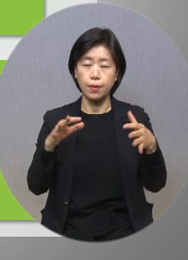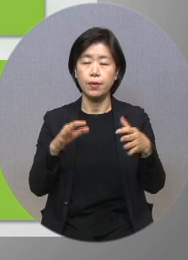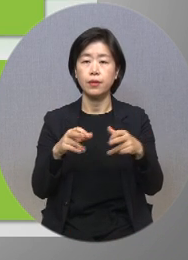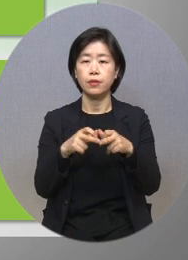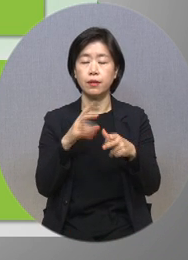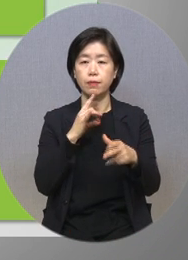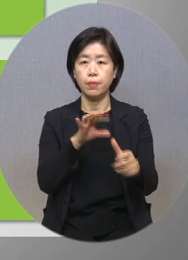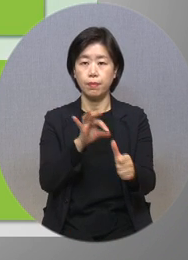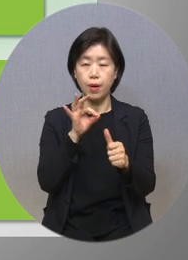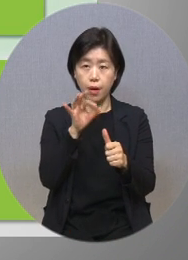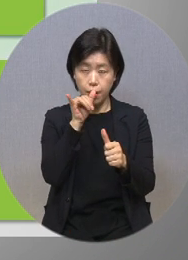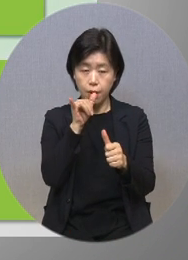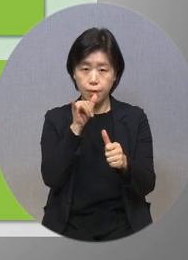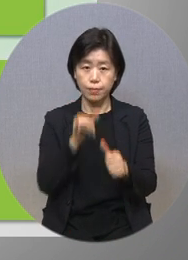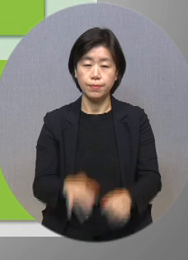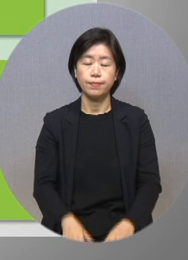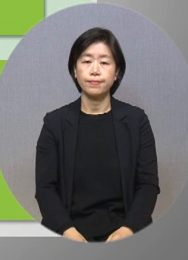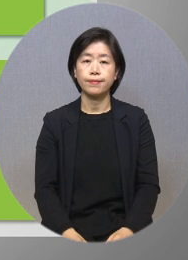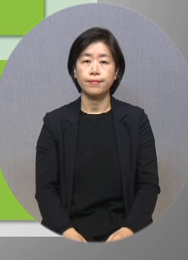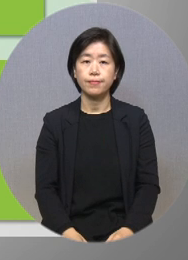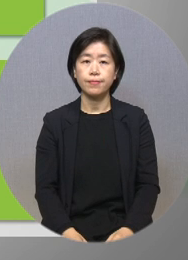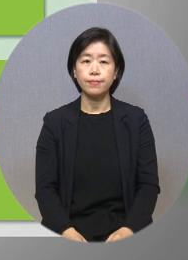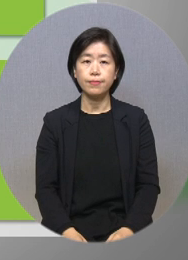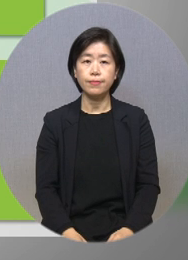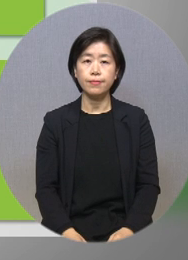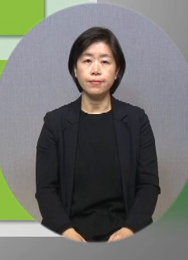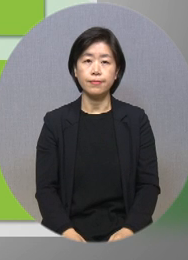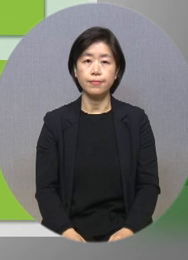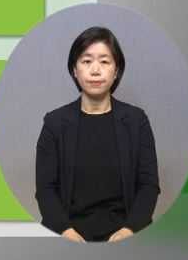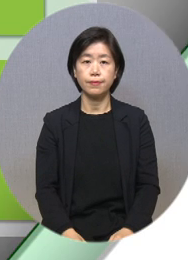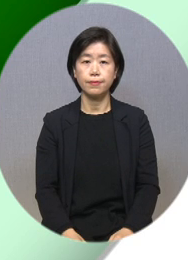채용하며 담당지사는 충남지사입니다.